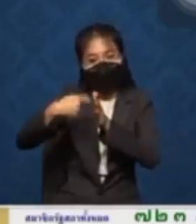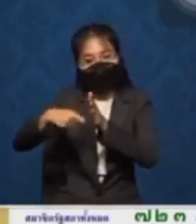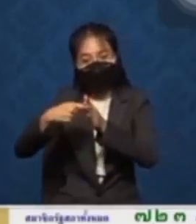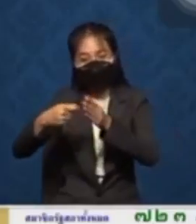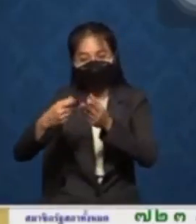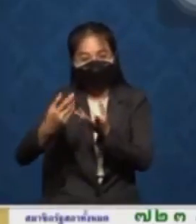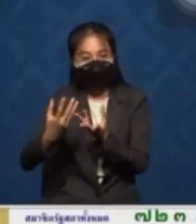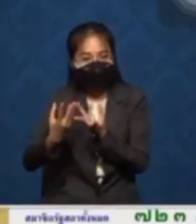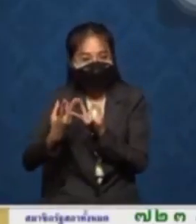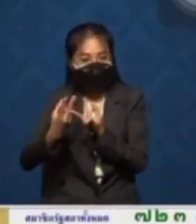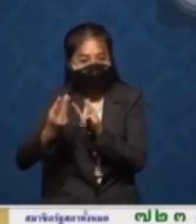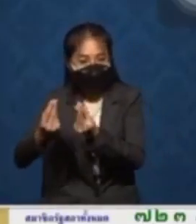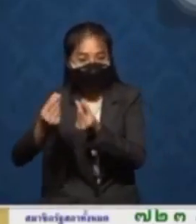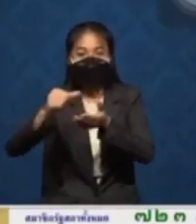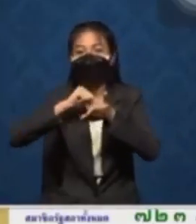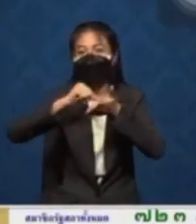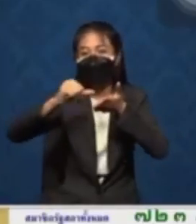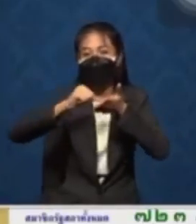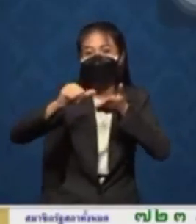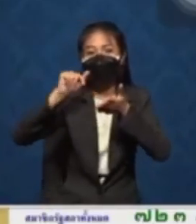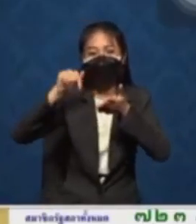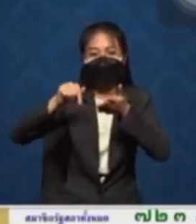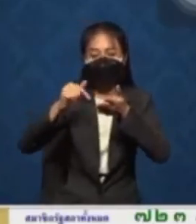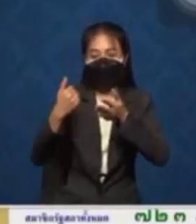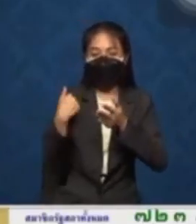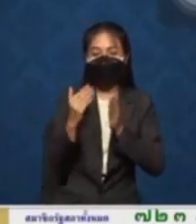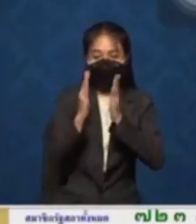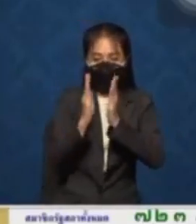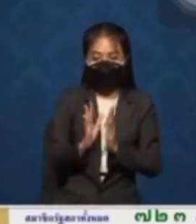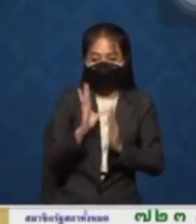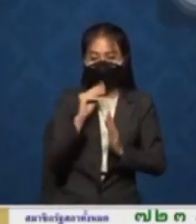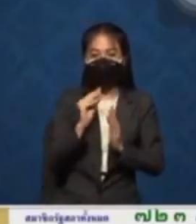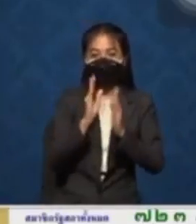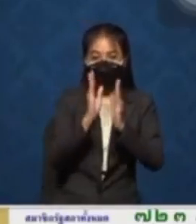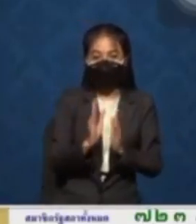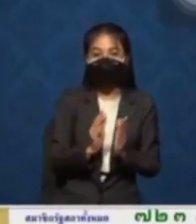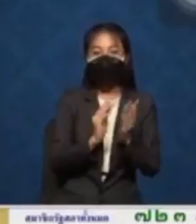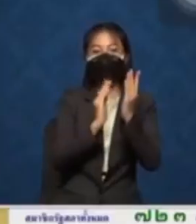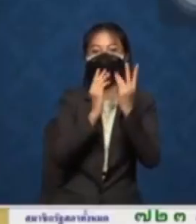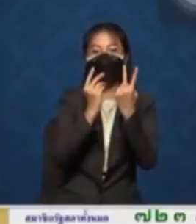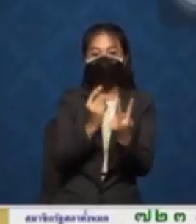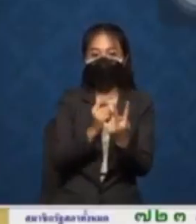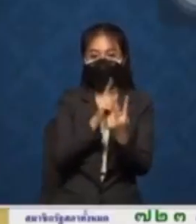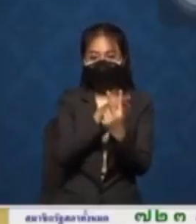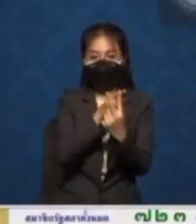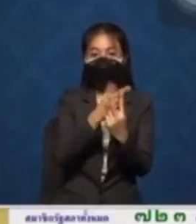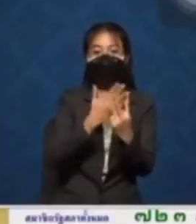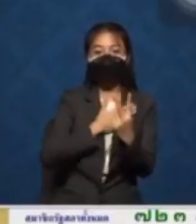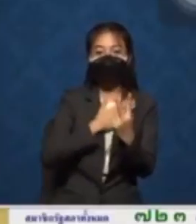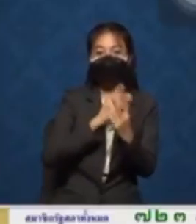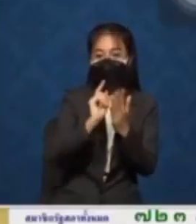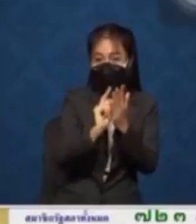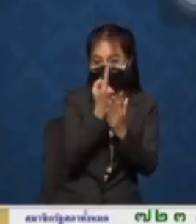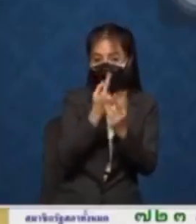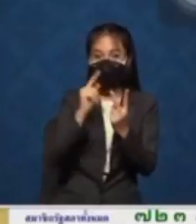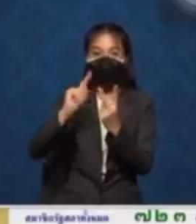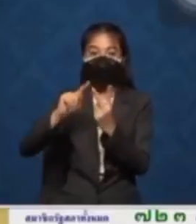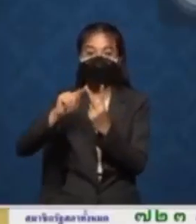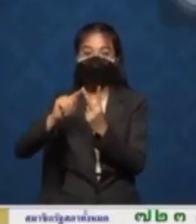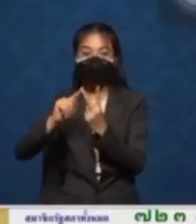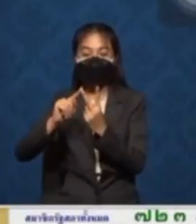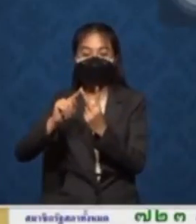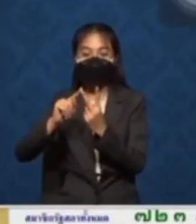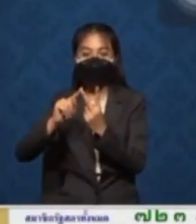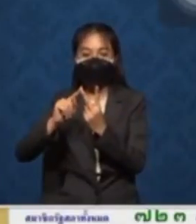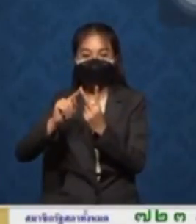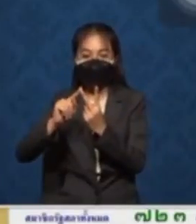ในร่างแก้ไขรัฐมนูลรายมาตราโดยจะมีผู้อภิปราย2ท่านมีกระผมพฤทธิ์วัชรศิลป์ในช่วงครึ่งแรกแล้วก็มีอาจารย์ปิยบุตรแสงกนกกุลในช่